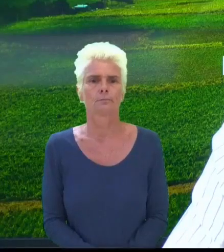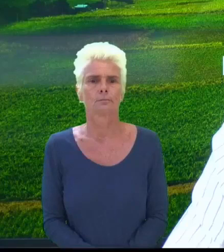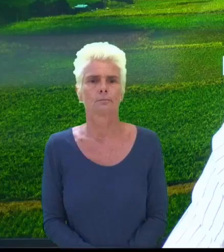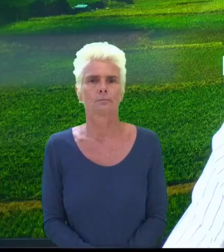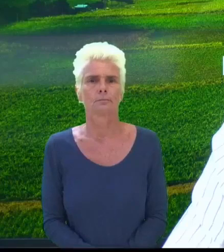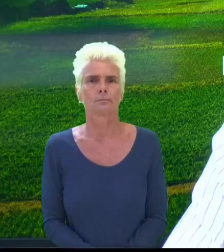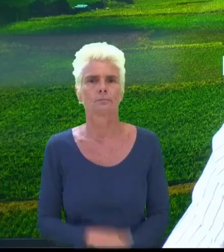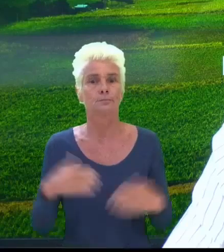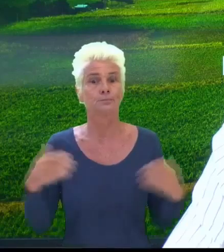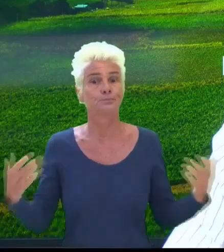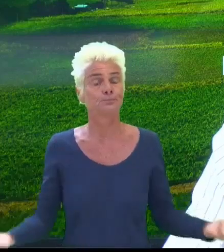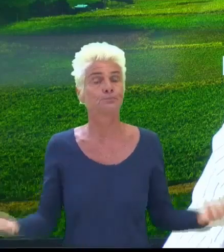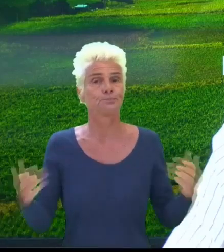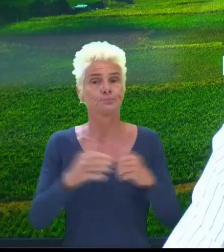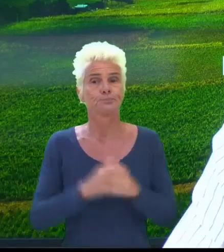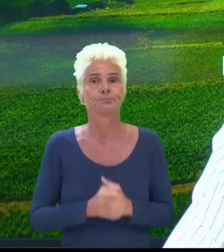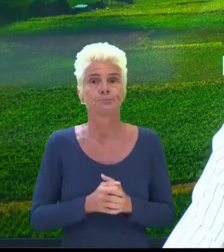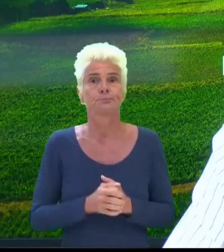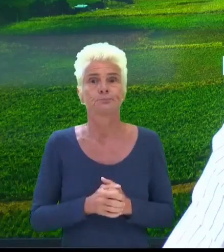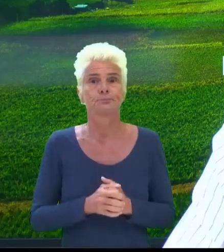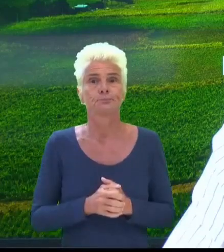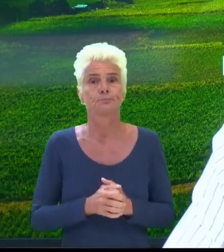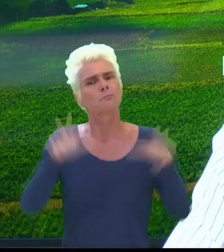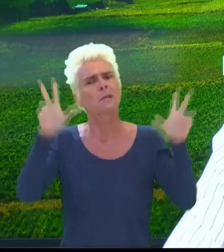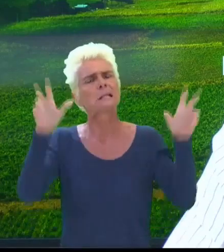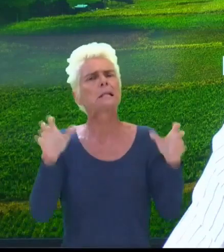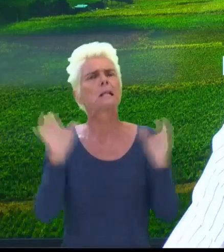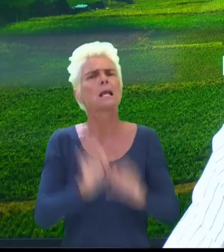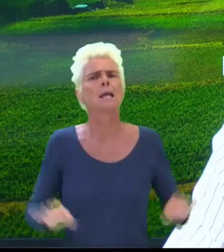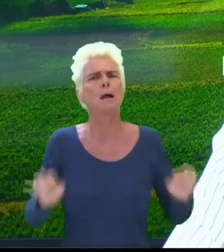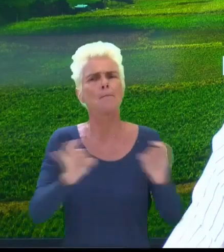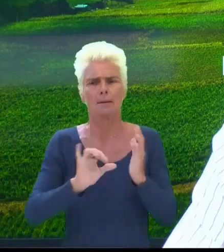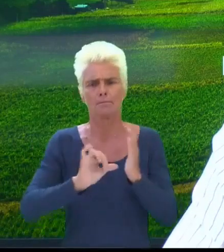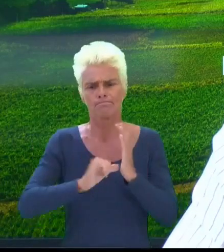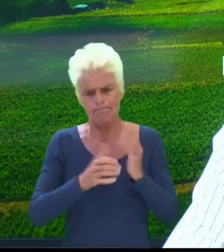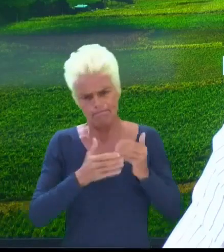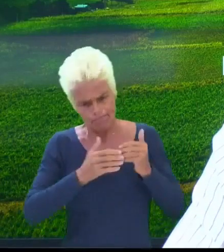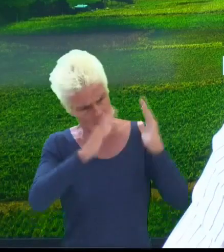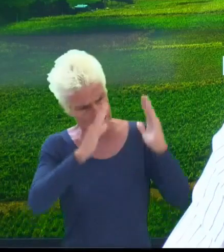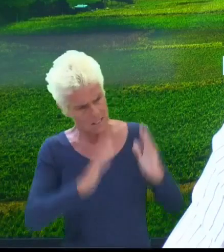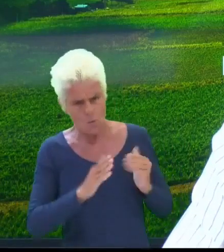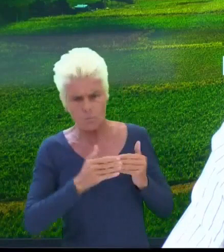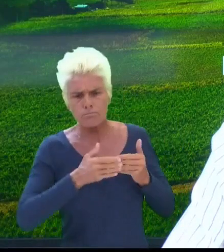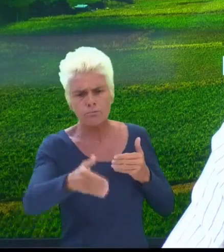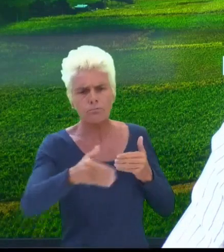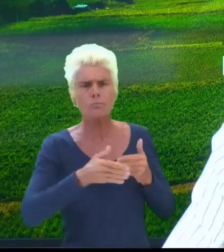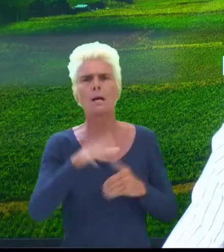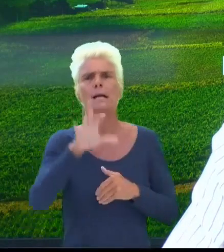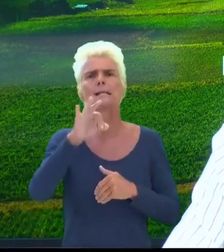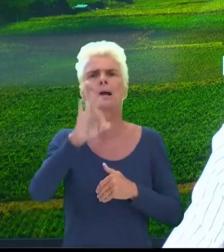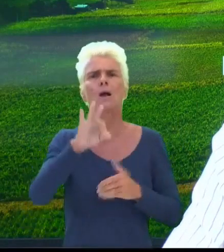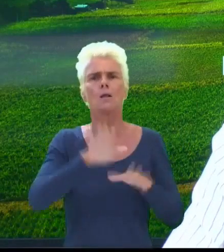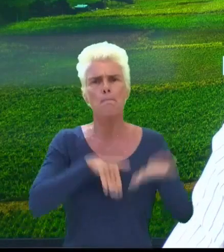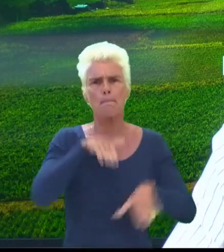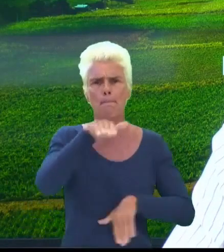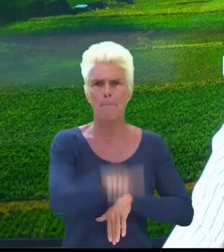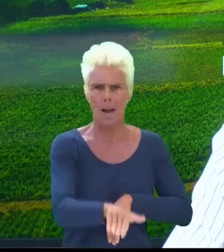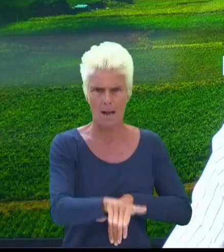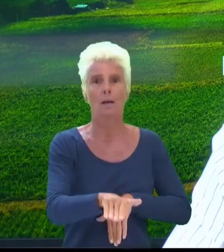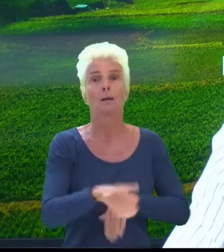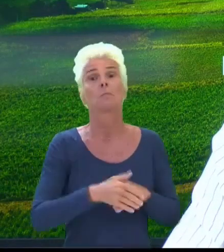pour accompagner les occupants sans titre sur la zone des 50 pas géométriques dans leur démarche de